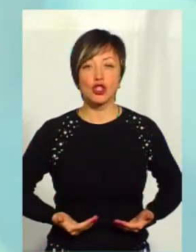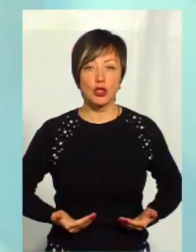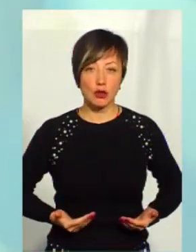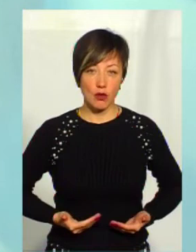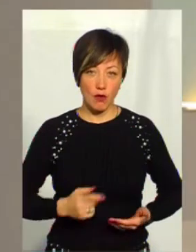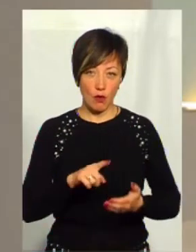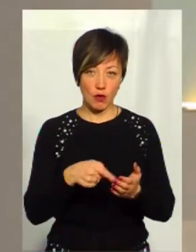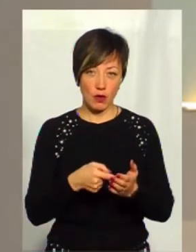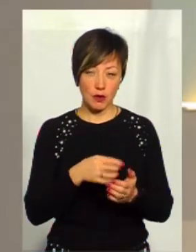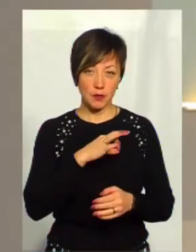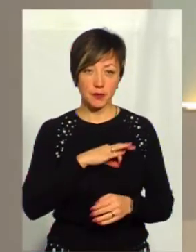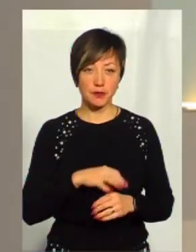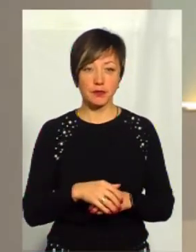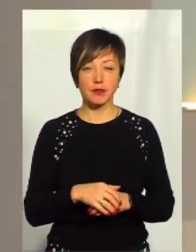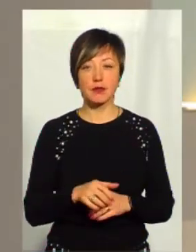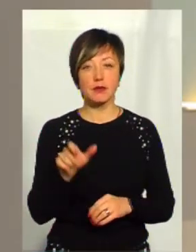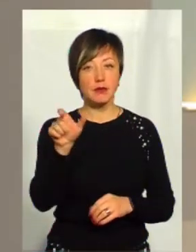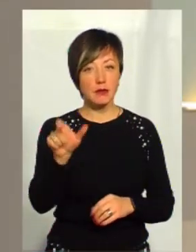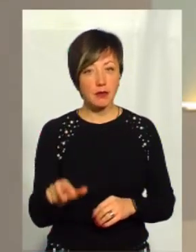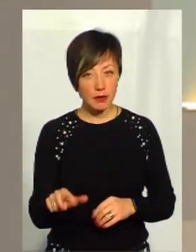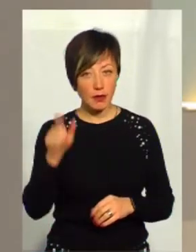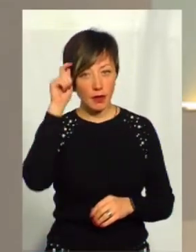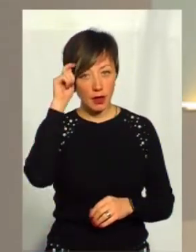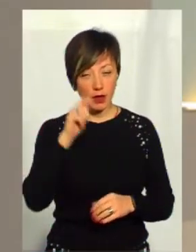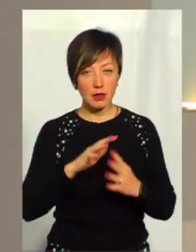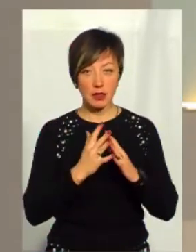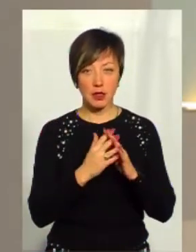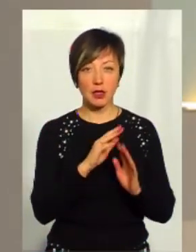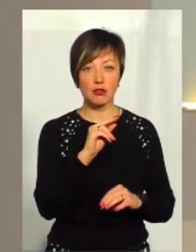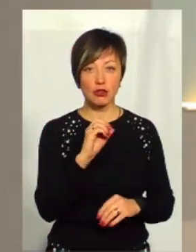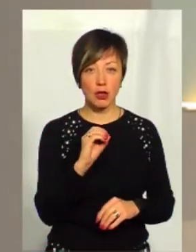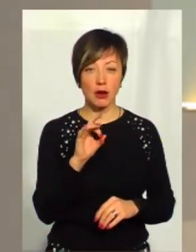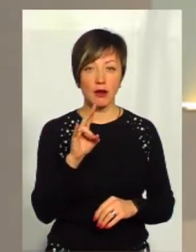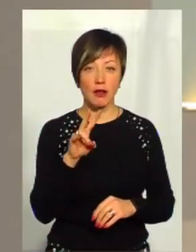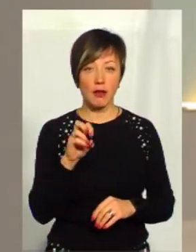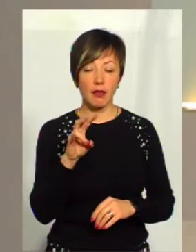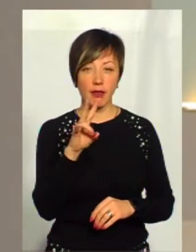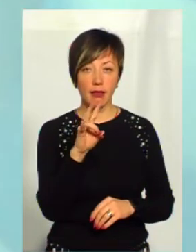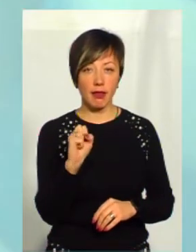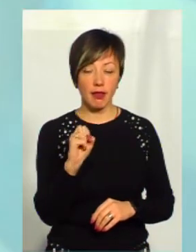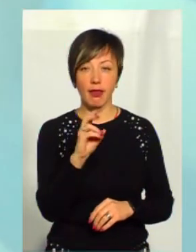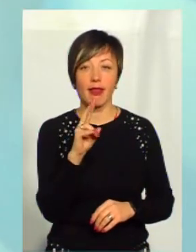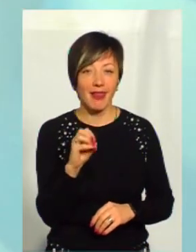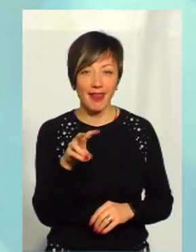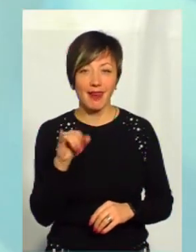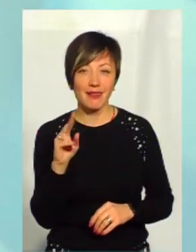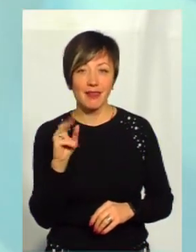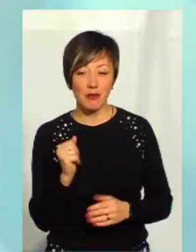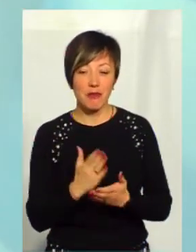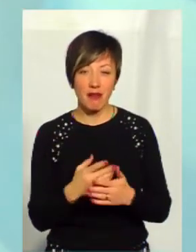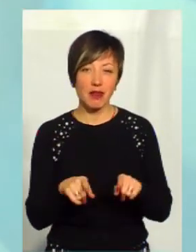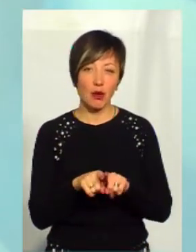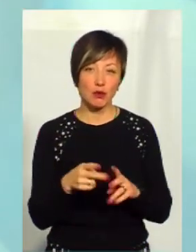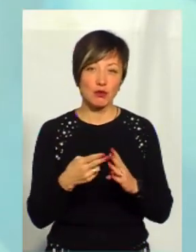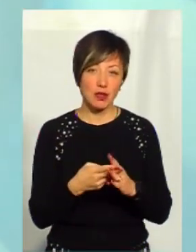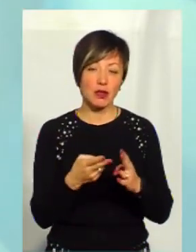житлово-комунальні. От пан з Чернелівки, напевно, таку мав субсидію. Звичайно, отримав кошти, да, і